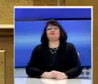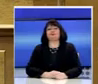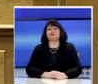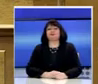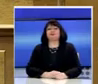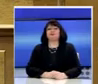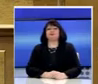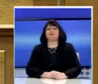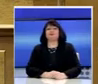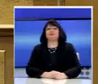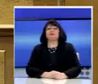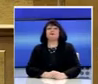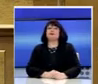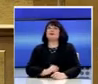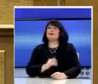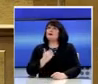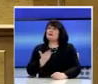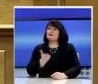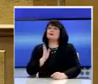Δεν θα είχαν σωθεί